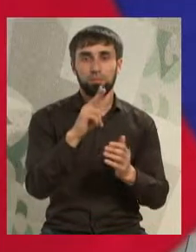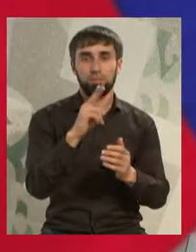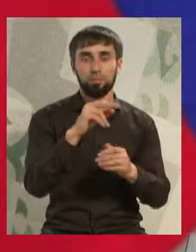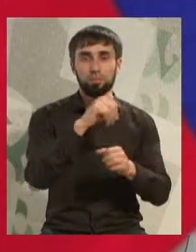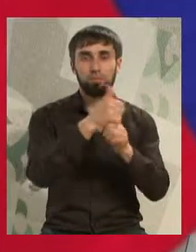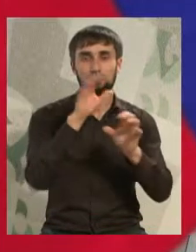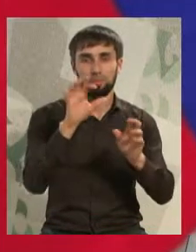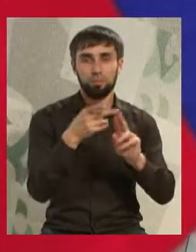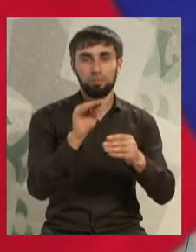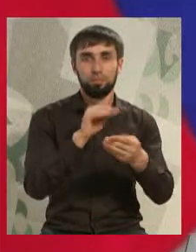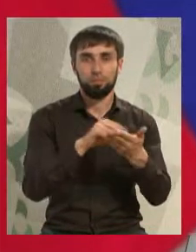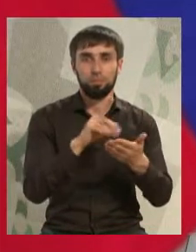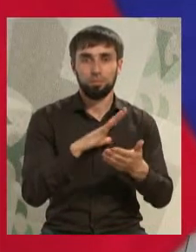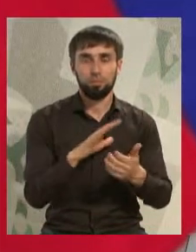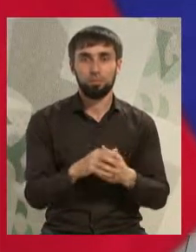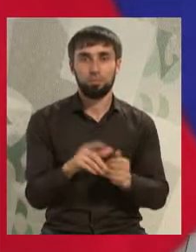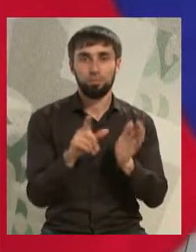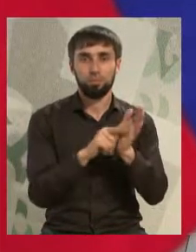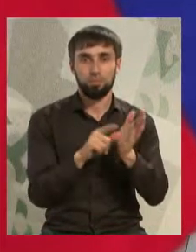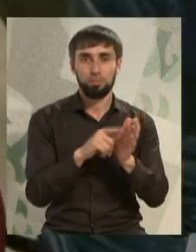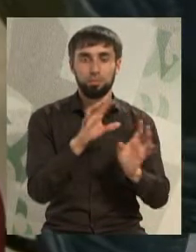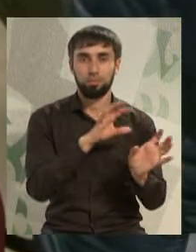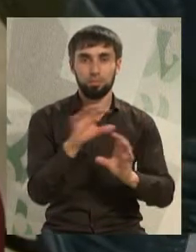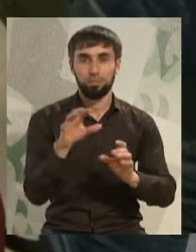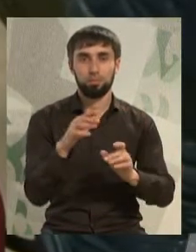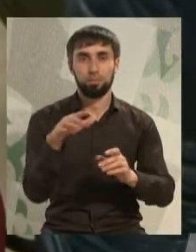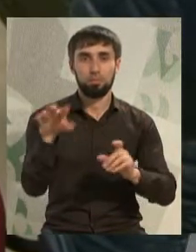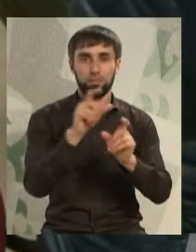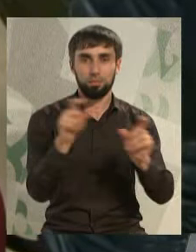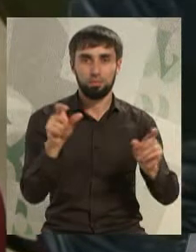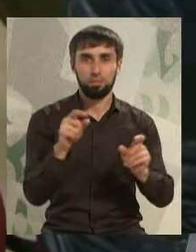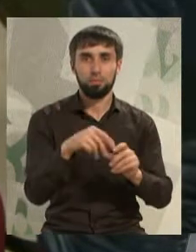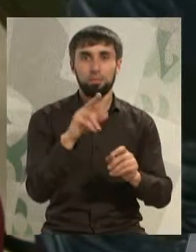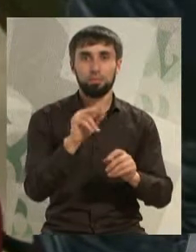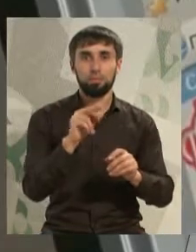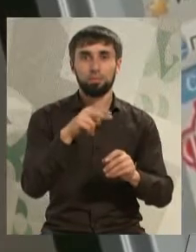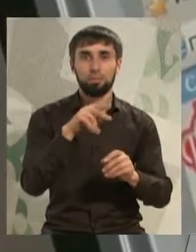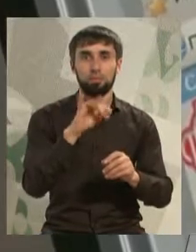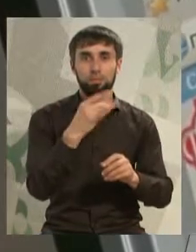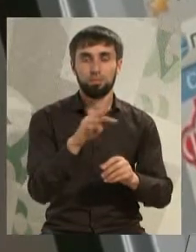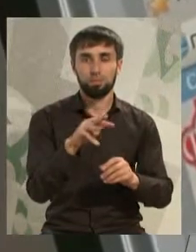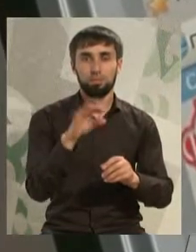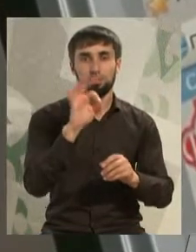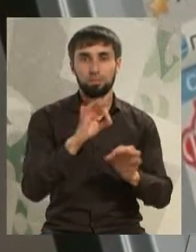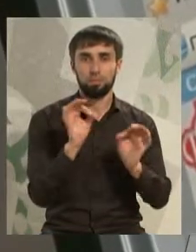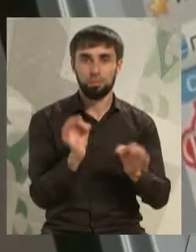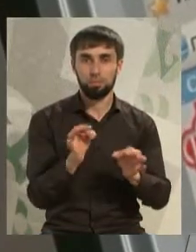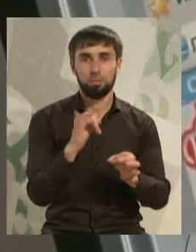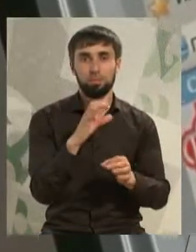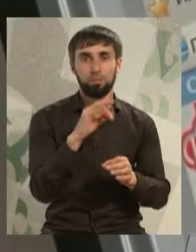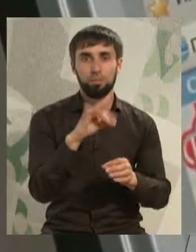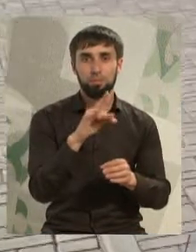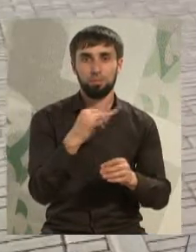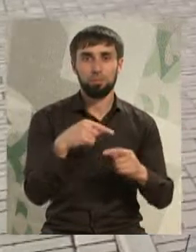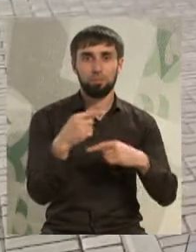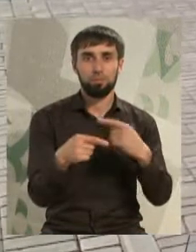Российской Федерации формируется система пенсионного обеспечения граждан на основе принципов всеобщности, справедливости и солидарности